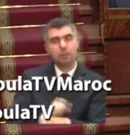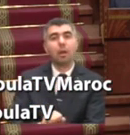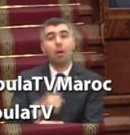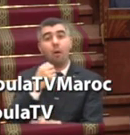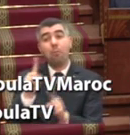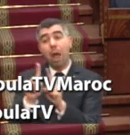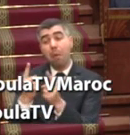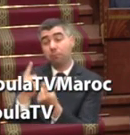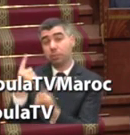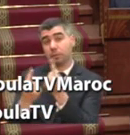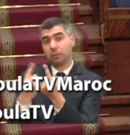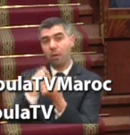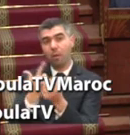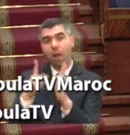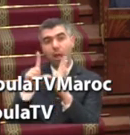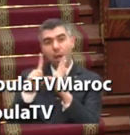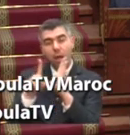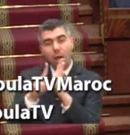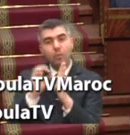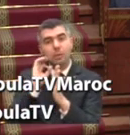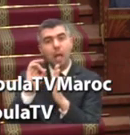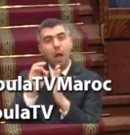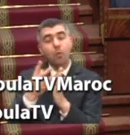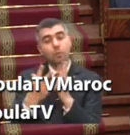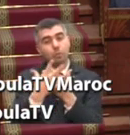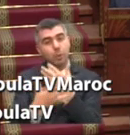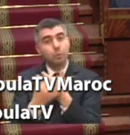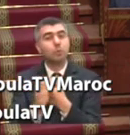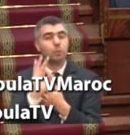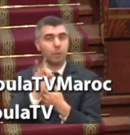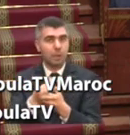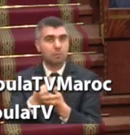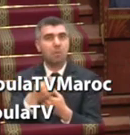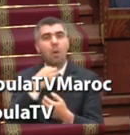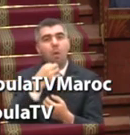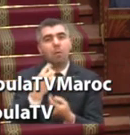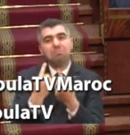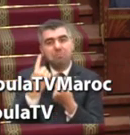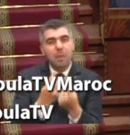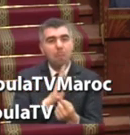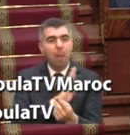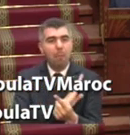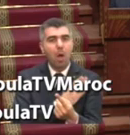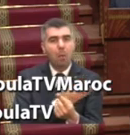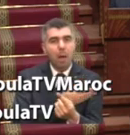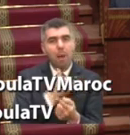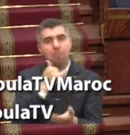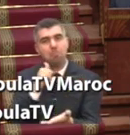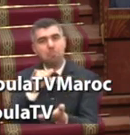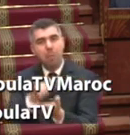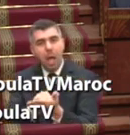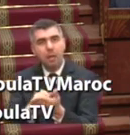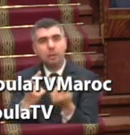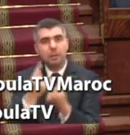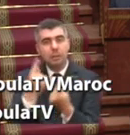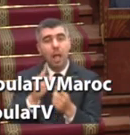في التوازن المالي كاين مرسوم اللي كيحدد. أما نقولوا أودي لا، واش الآباء نتاعو ميتين ولا حيين ولا عنده 5 ولا 6